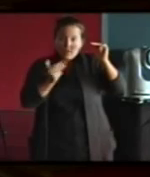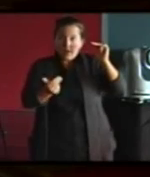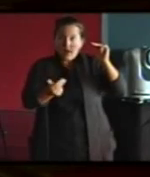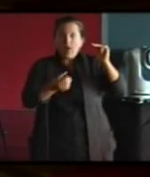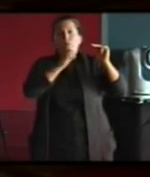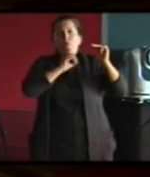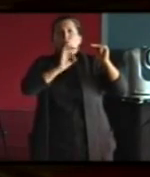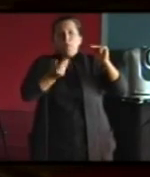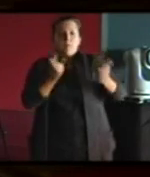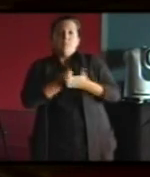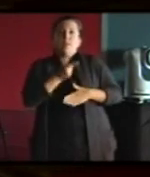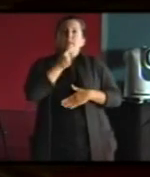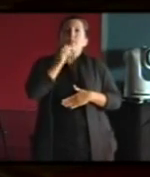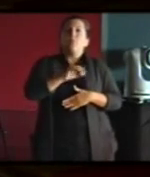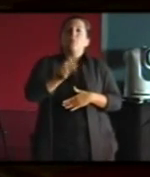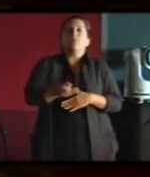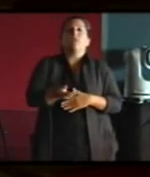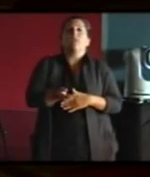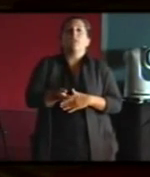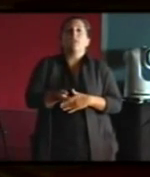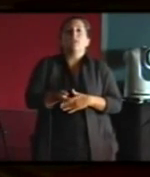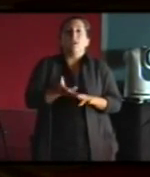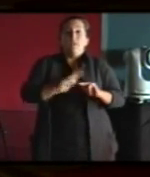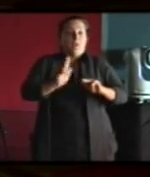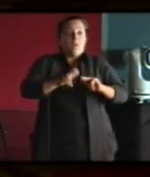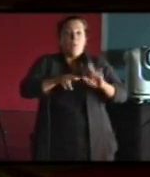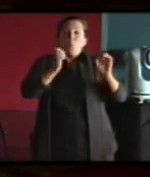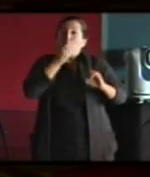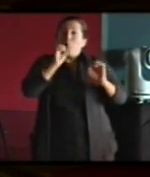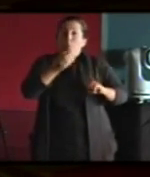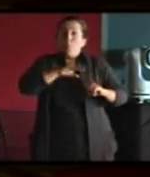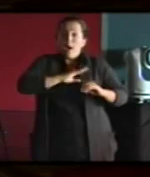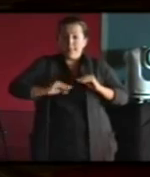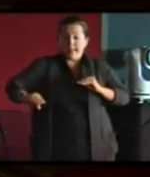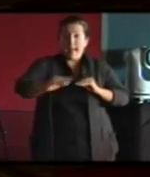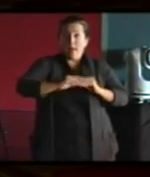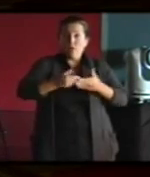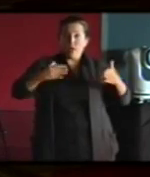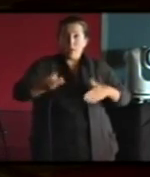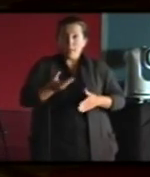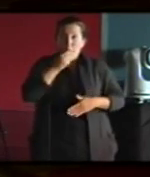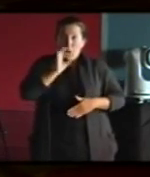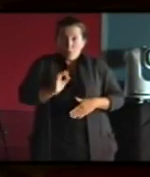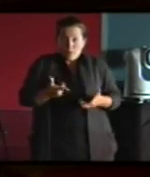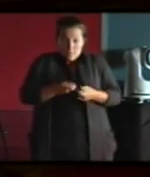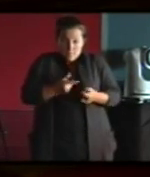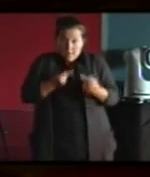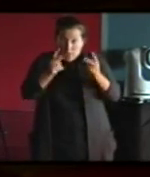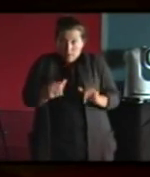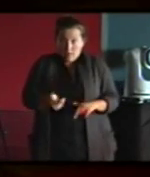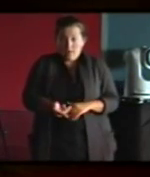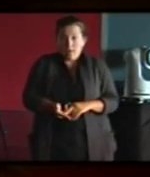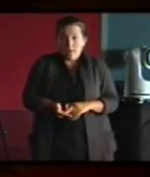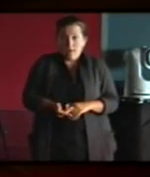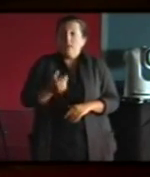plus vous pouvez investir pour rénover. Donc, vous pouvez vous dire que tout ce qui a été construit dans des